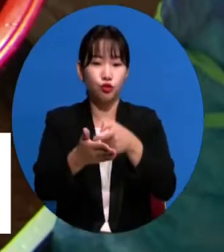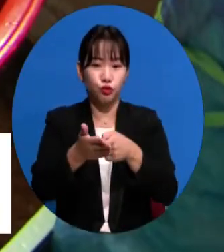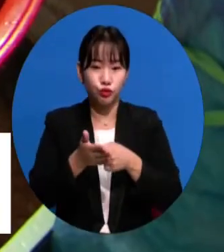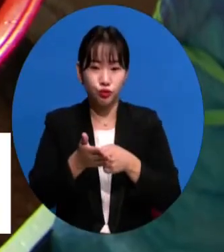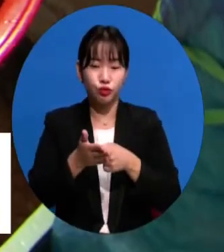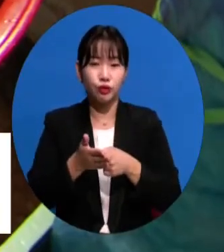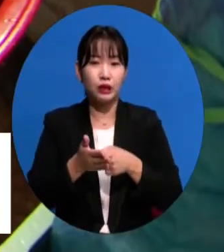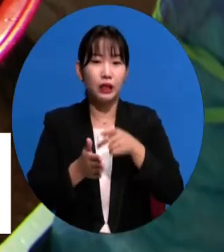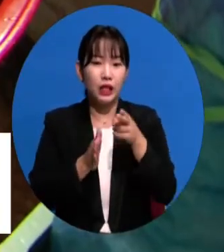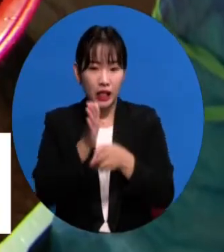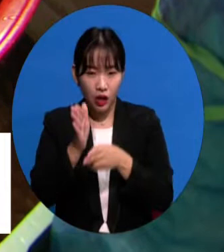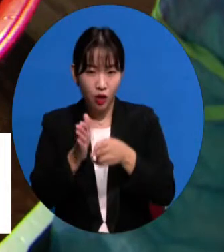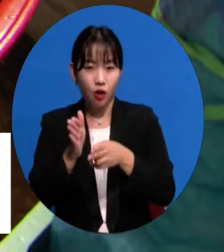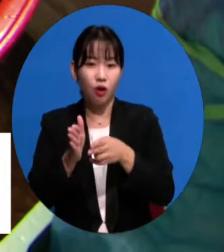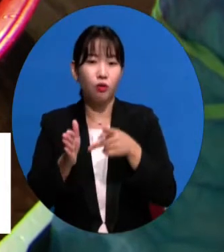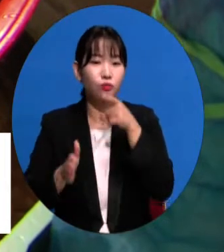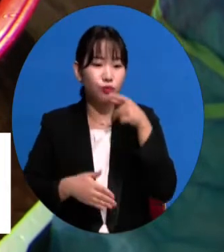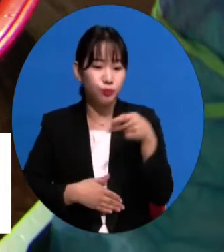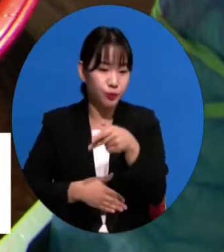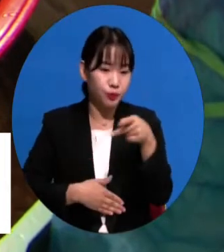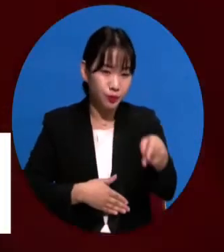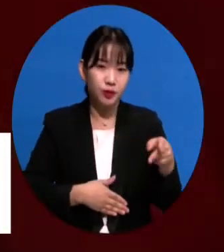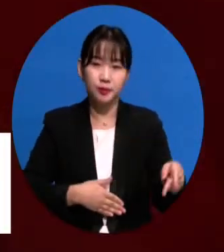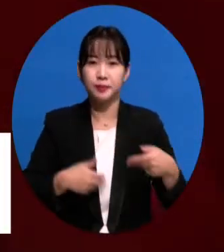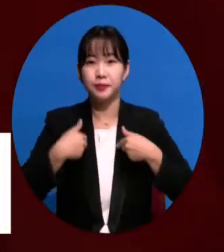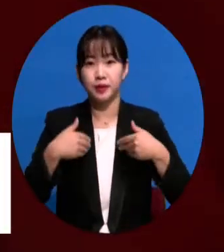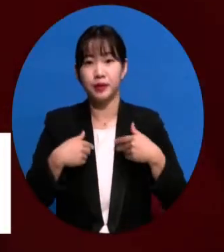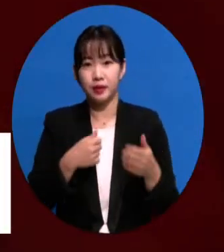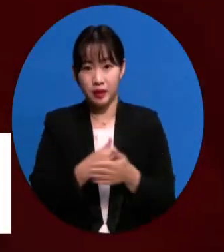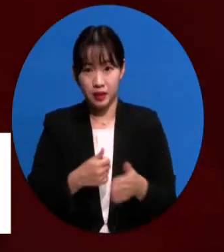온도심의 제한급수나 단수가 불가피한 실정으로